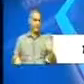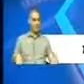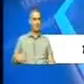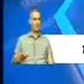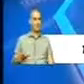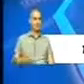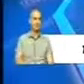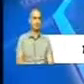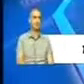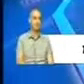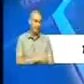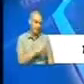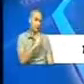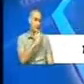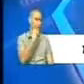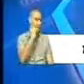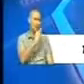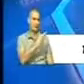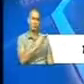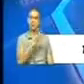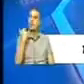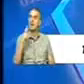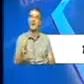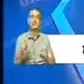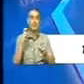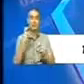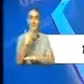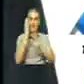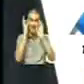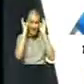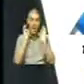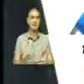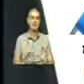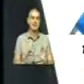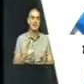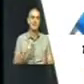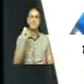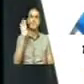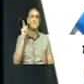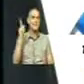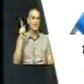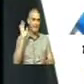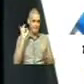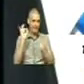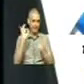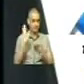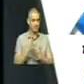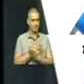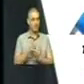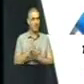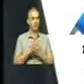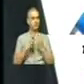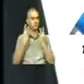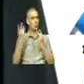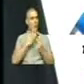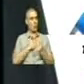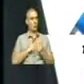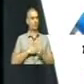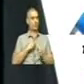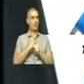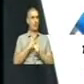זה הטיעון של הרצוג, אם אני מבין אותו. אם הייתה פה הזדמנות מדינית אמיתית, אם נתניהו באמת היה מחליט באופן ערכי שהוא רוצה ללכת